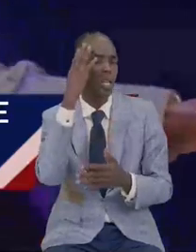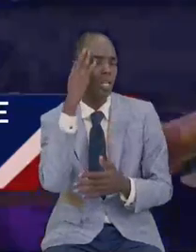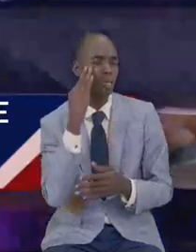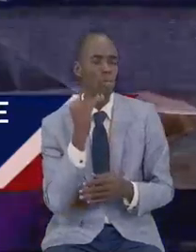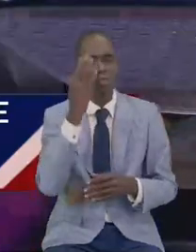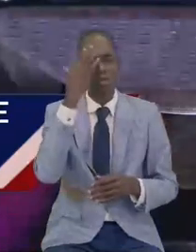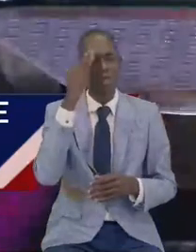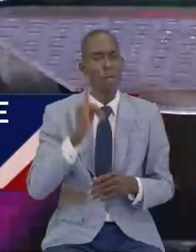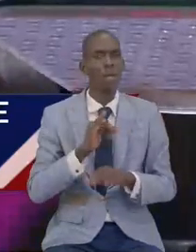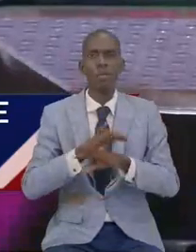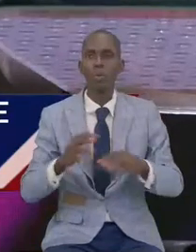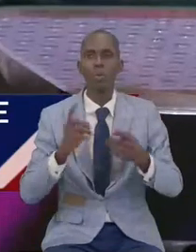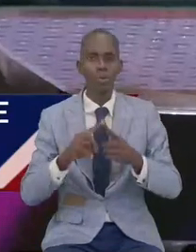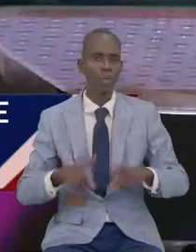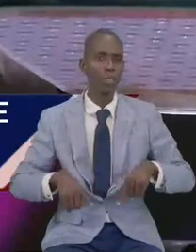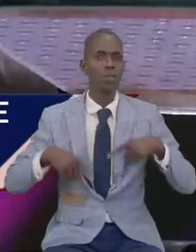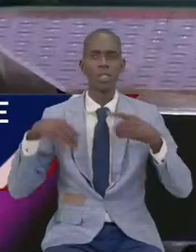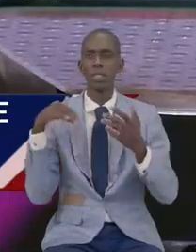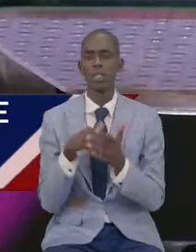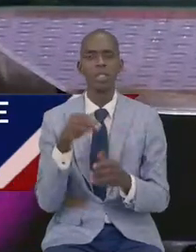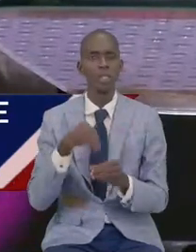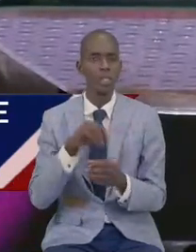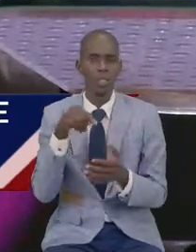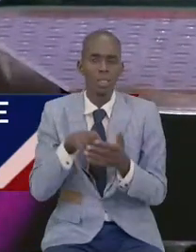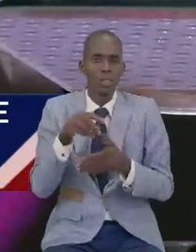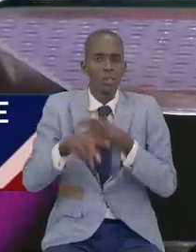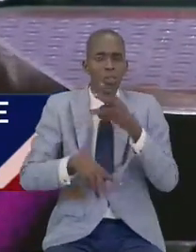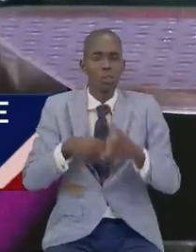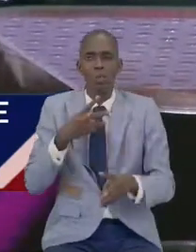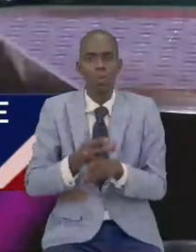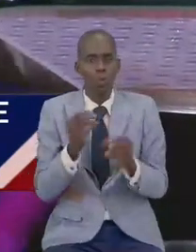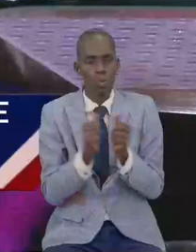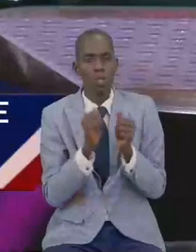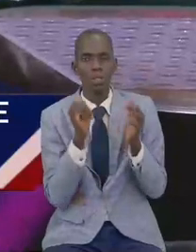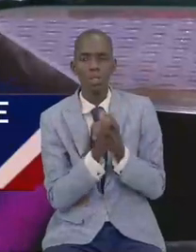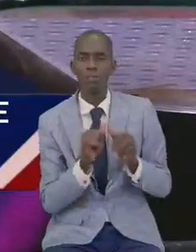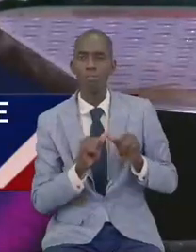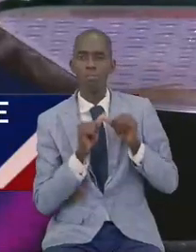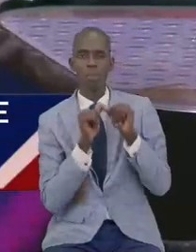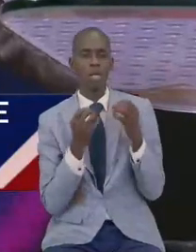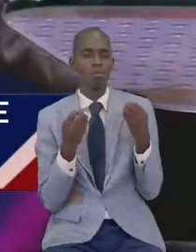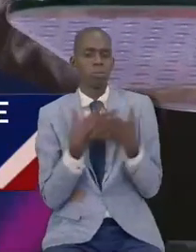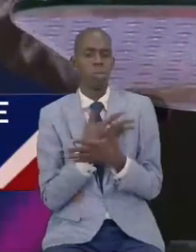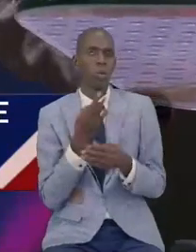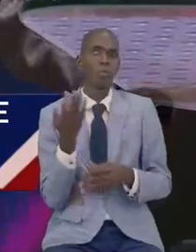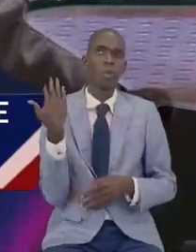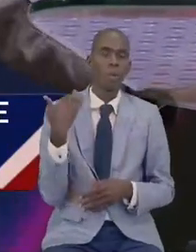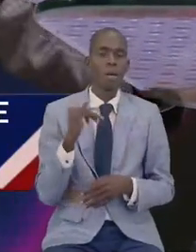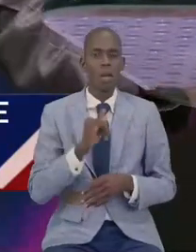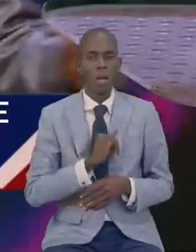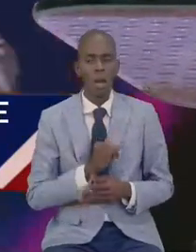la connaissance expérientielle, je ne veux plus vivre dans ce monde avec la timidité du passé, je veux